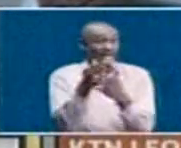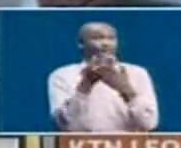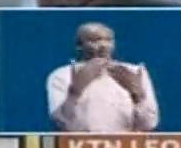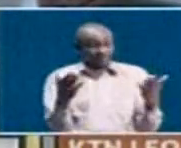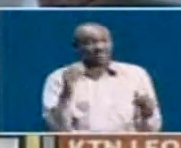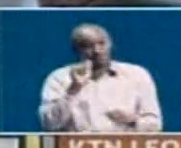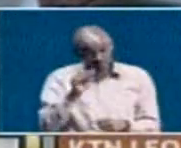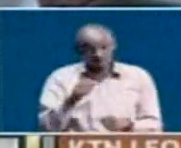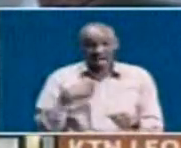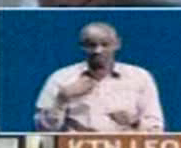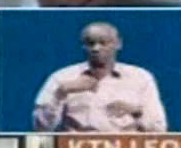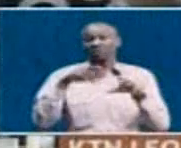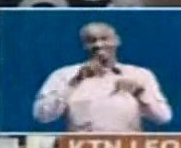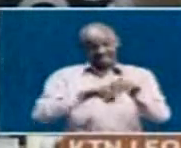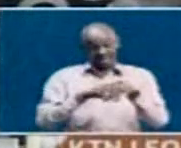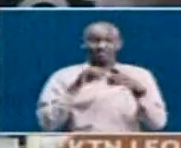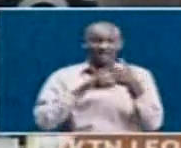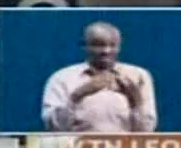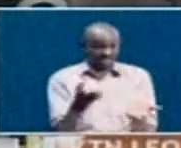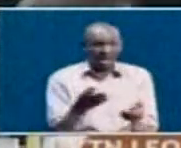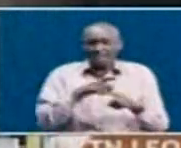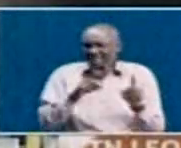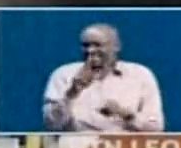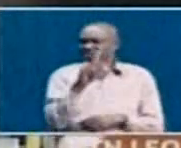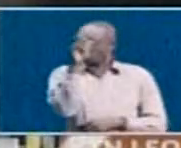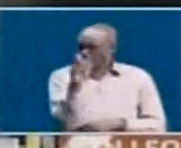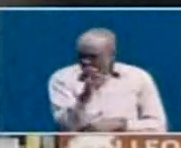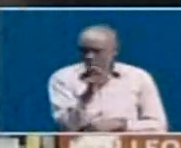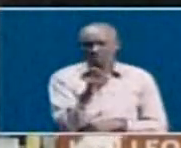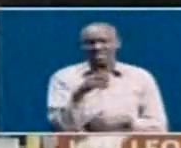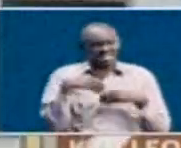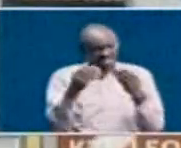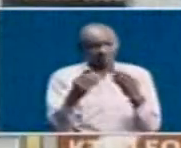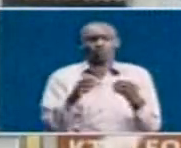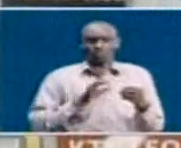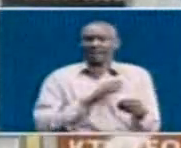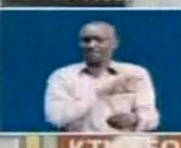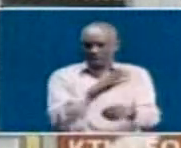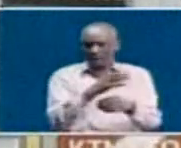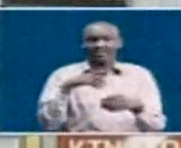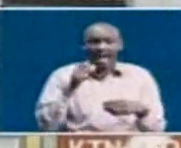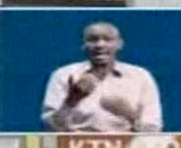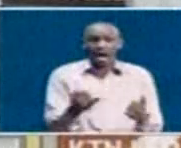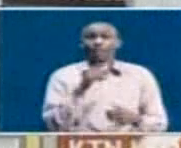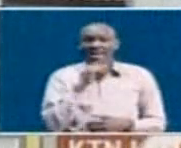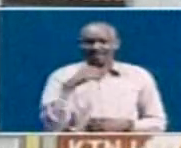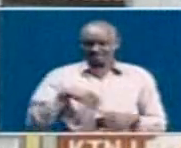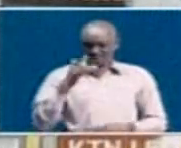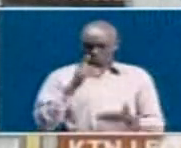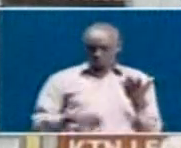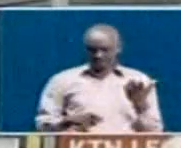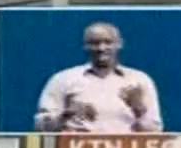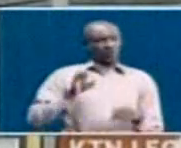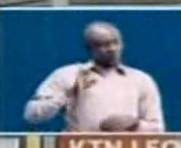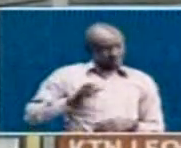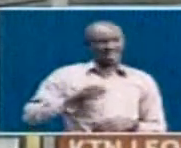hata kumiliki mali katika ndoa. Lakini ni swala hili lilompa nguvu mwanamke kiasi cha wengi hasa wanaume kuhisi ni kana kwamba